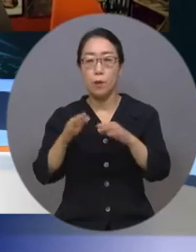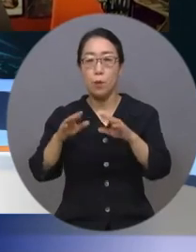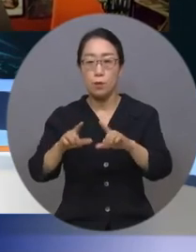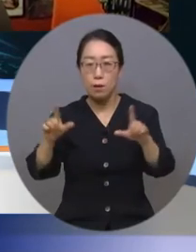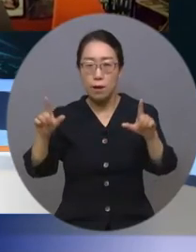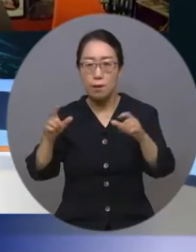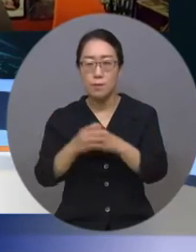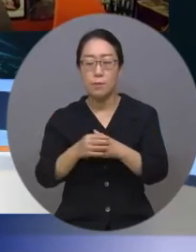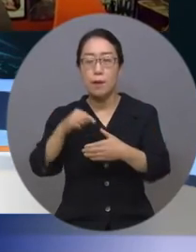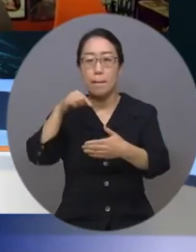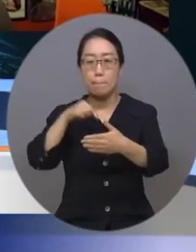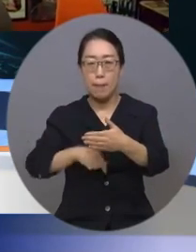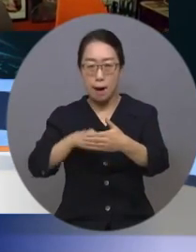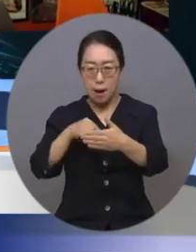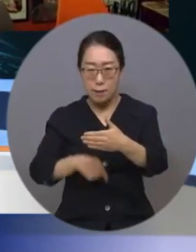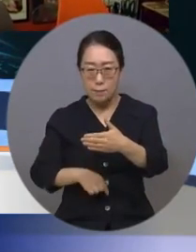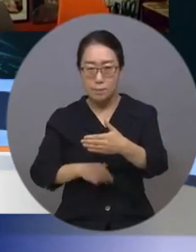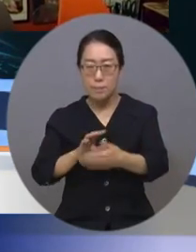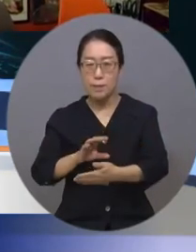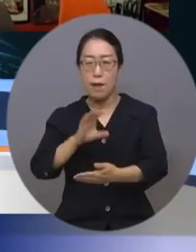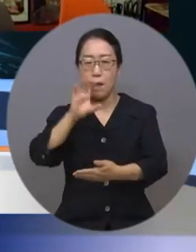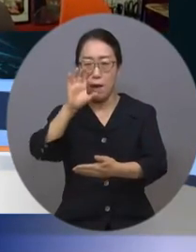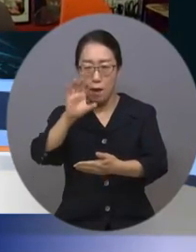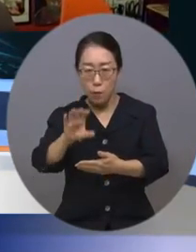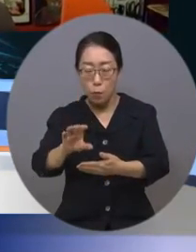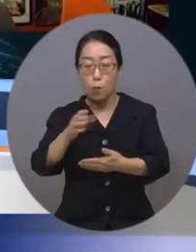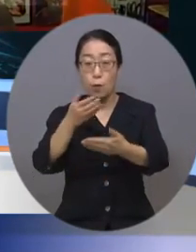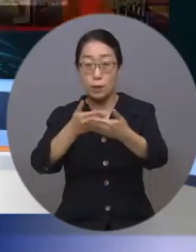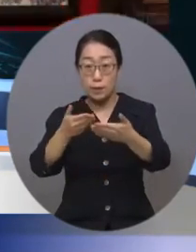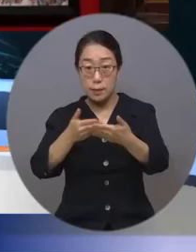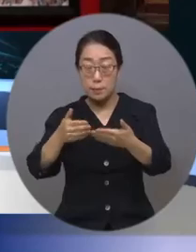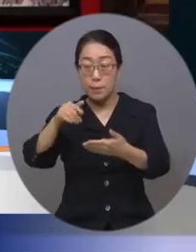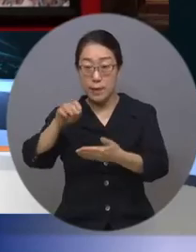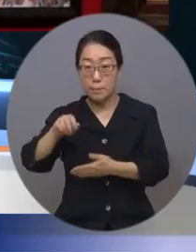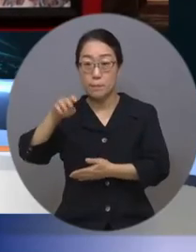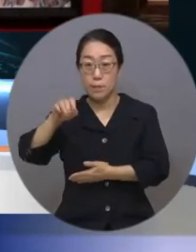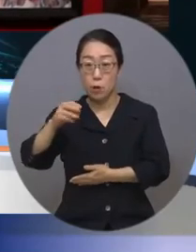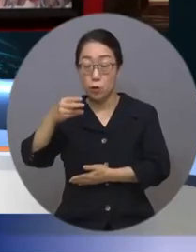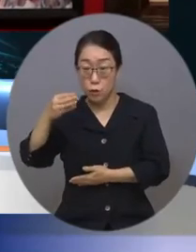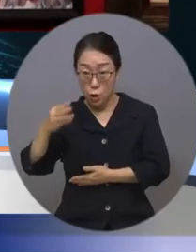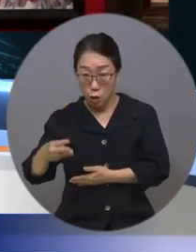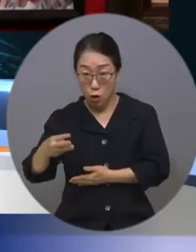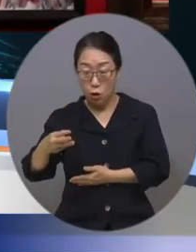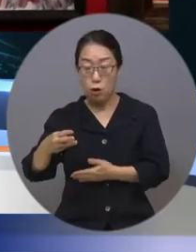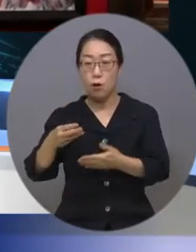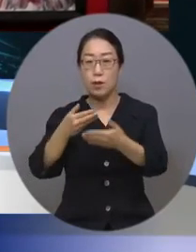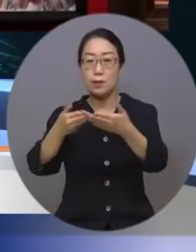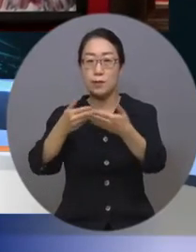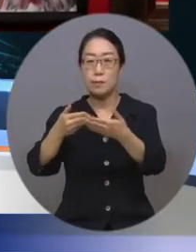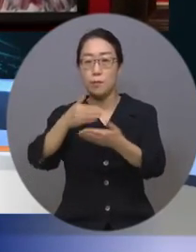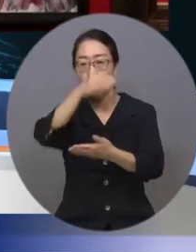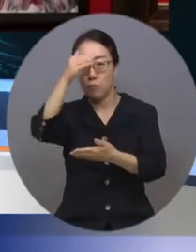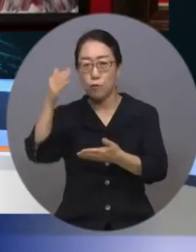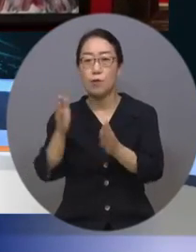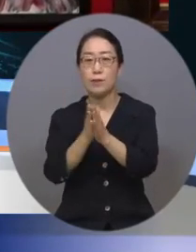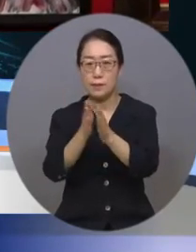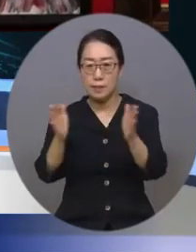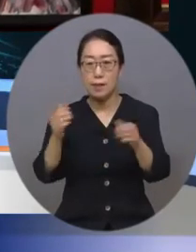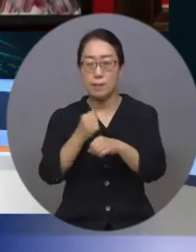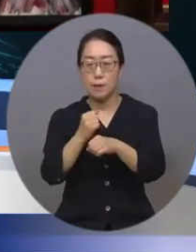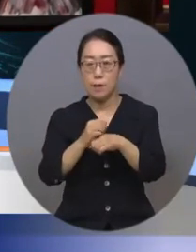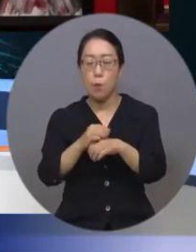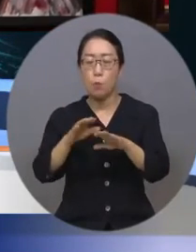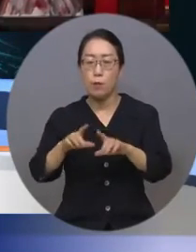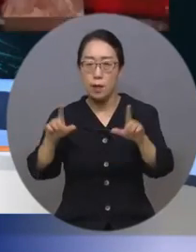현대인들의 진솔한 마음을 작품으로 드러낸 김성렬 작가의 전시가 여수에 열렸습니다. 현대인의 자화상이라는